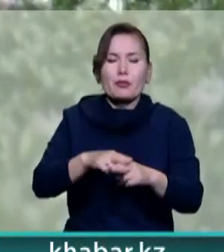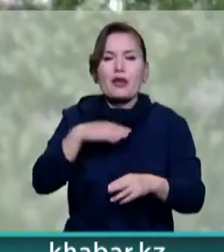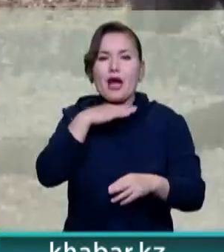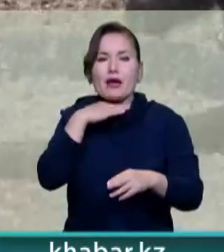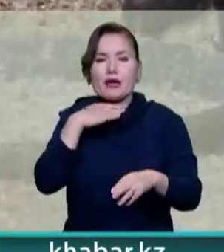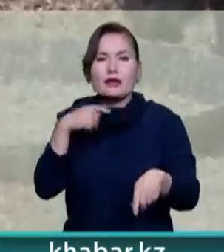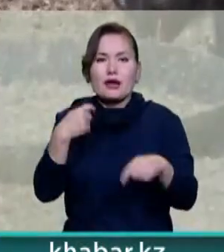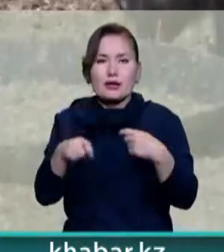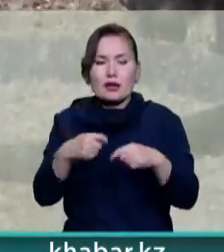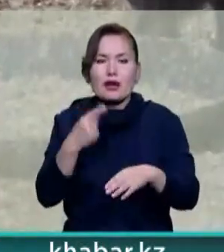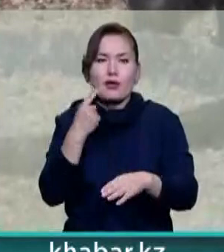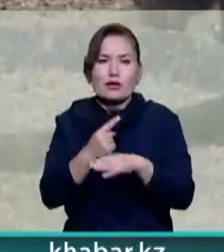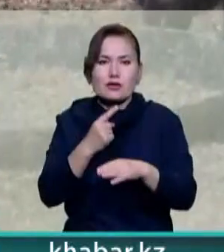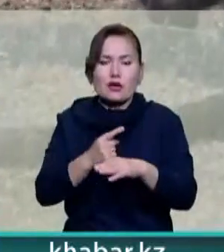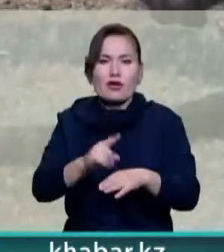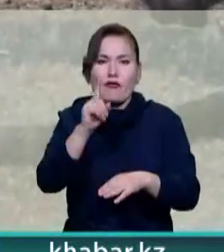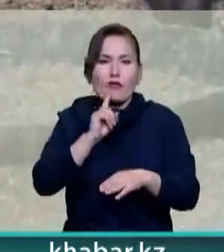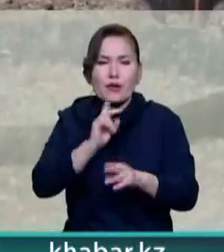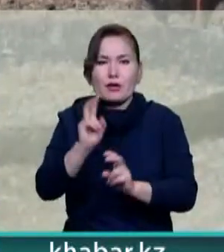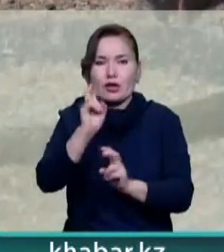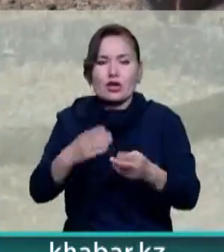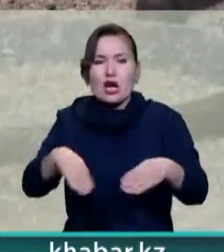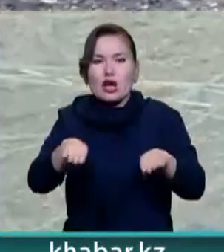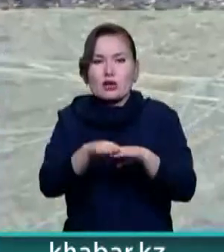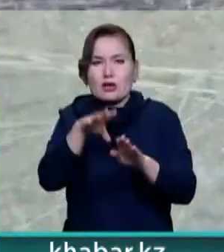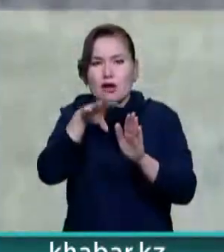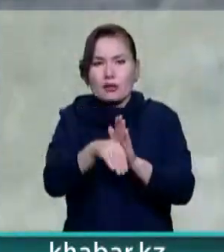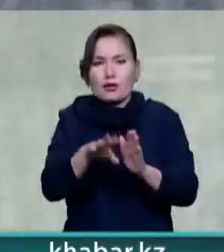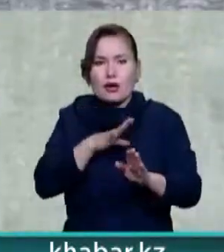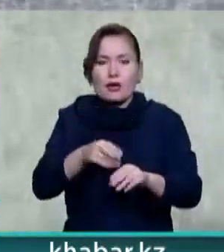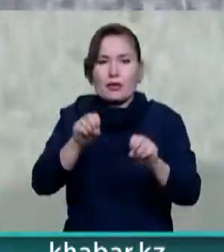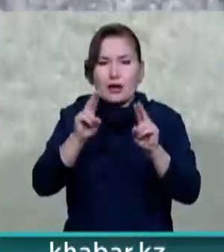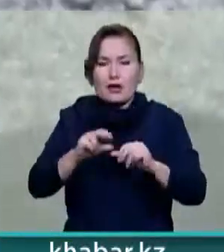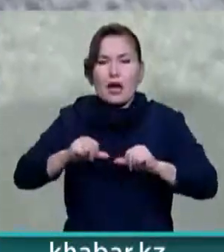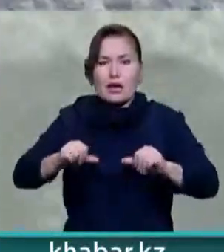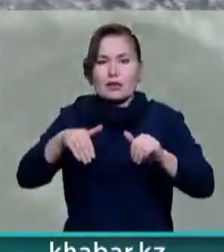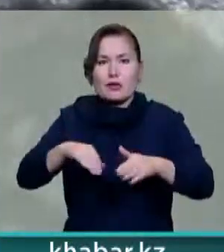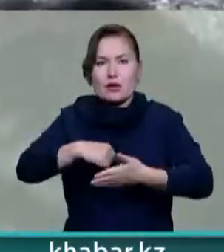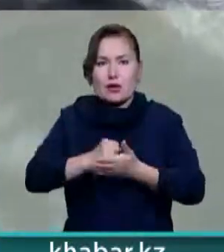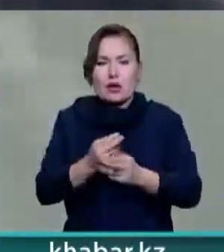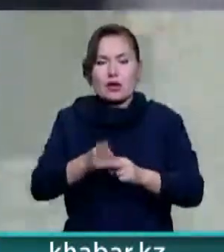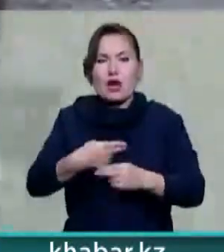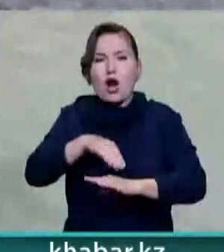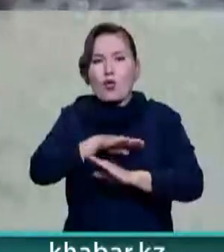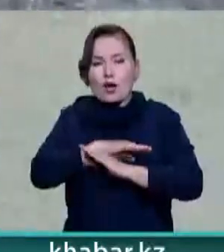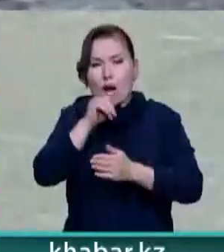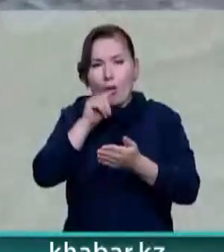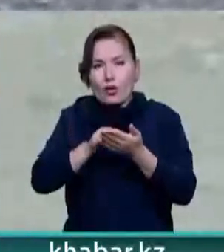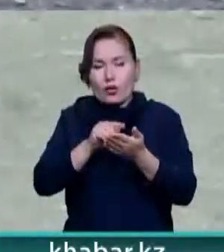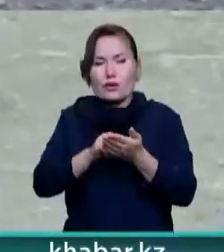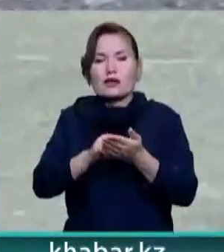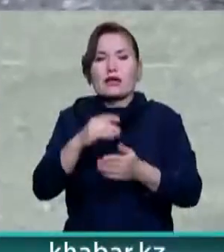және құстарға арналған жемшөпті шығаруға уақытша шектеулер енгізілді. Ал арнайы комиссияның шешімімен өлген құстардың